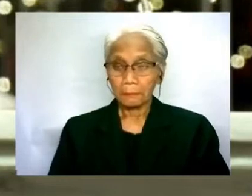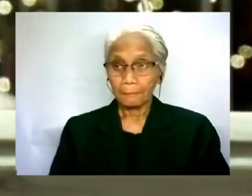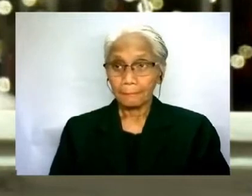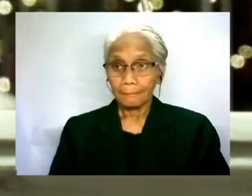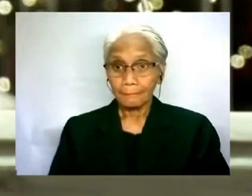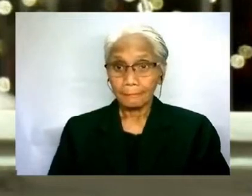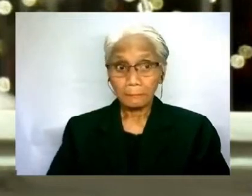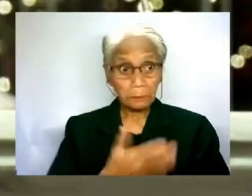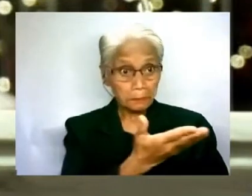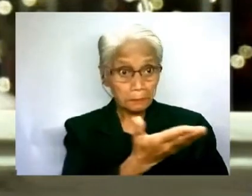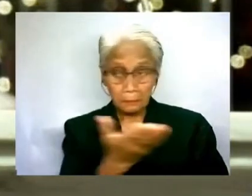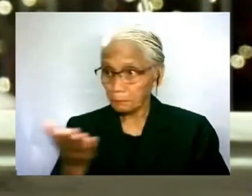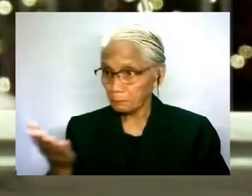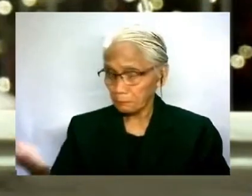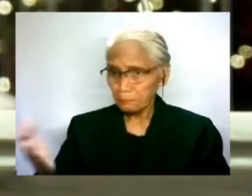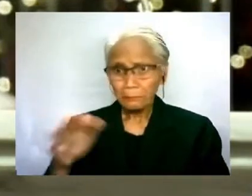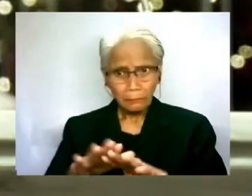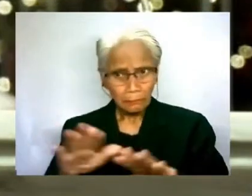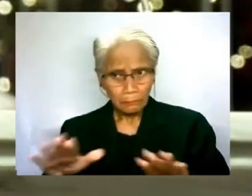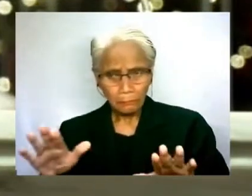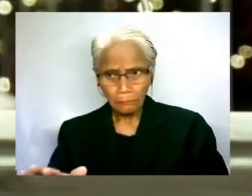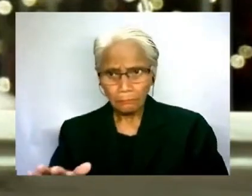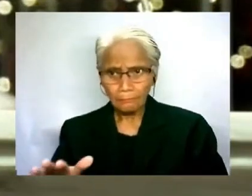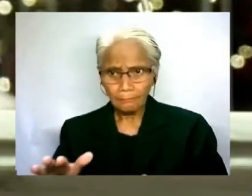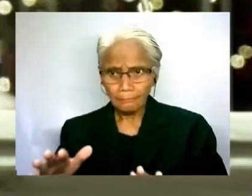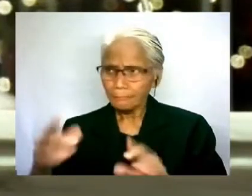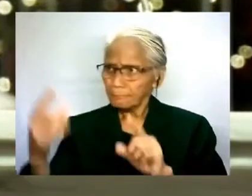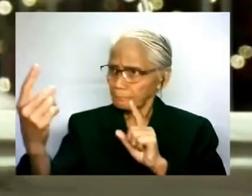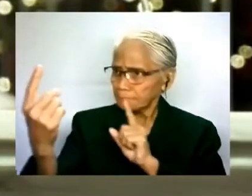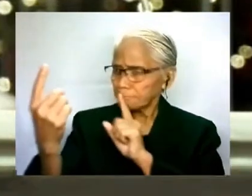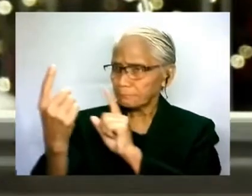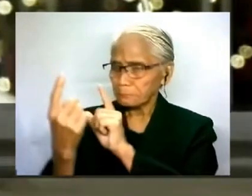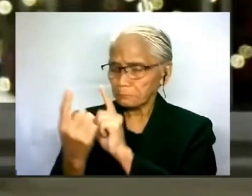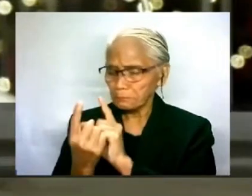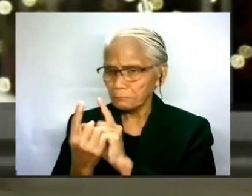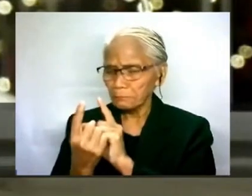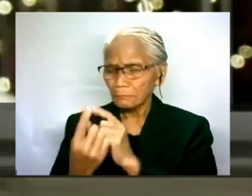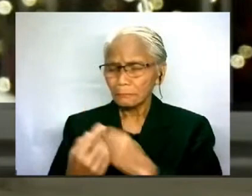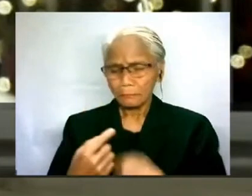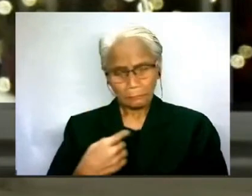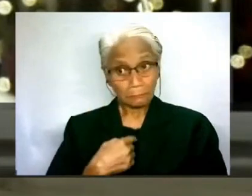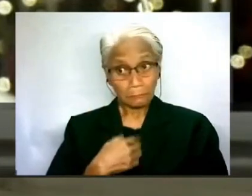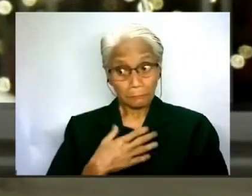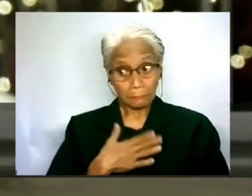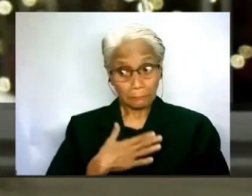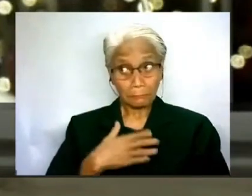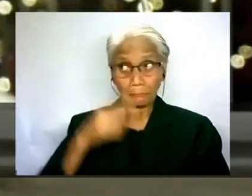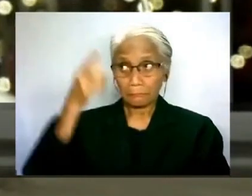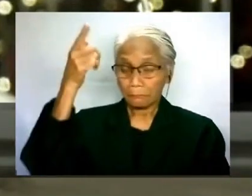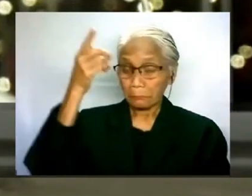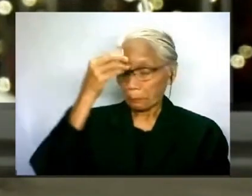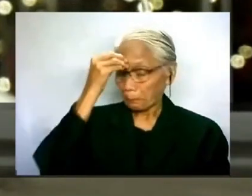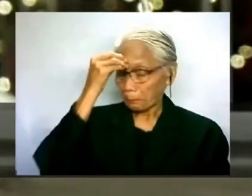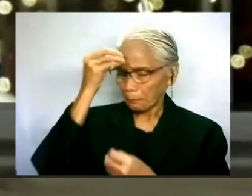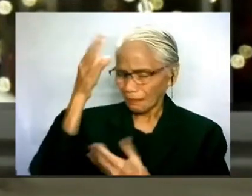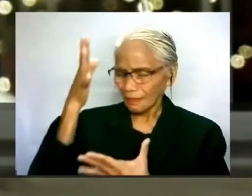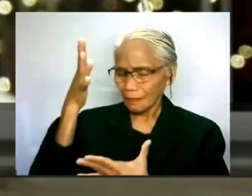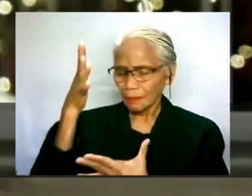anak, magsilapit sa akin. Akong inyong ama ay sumandaling